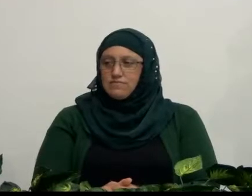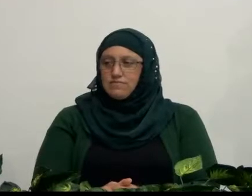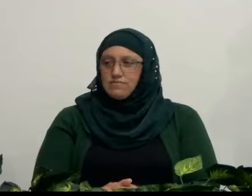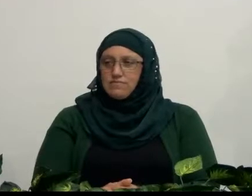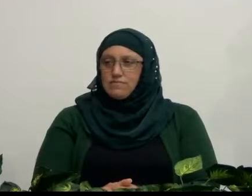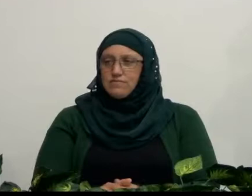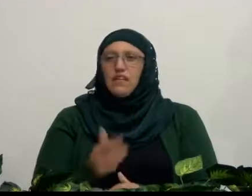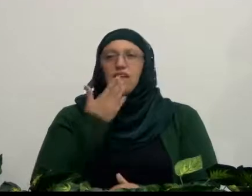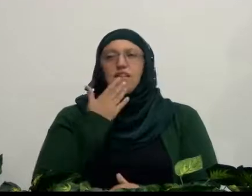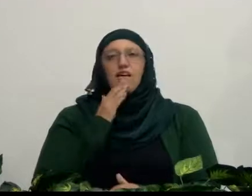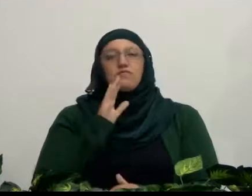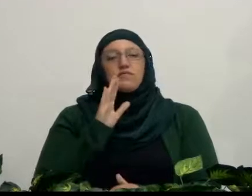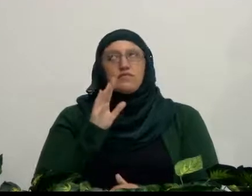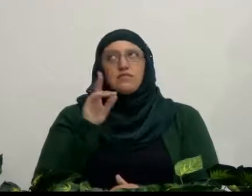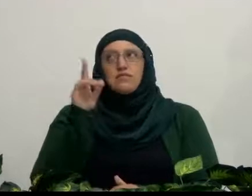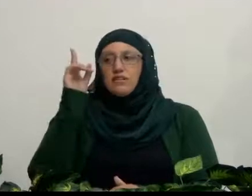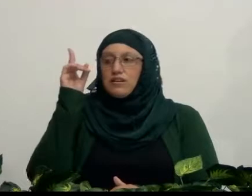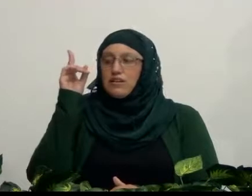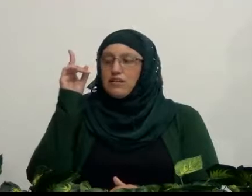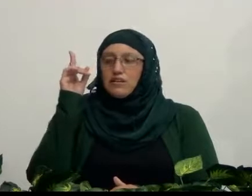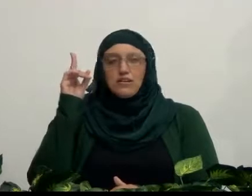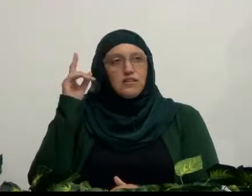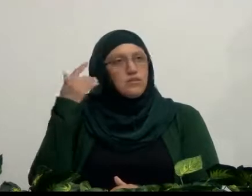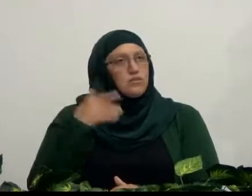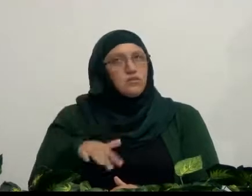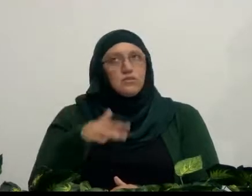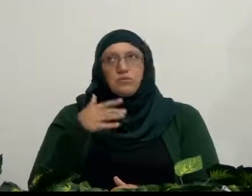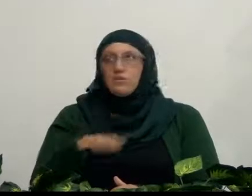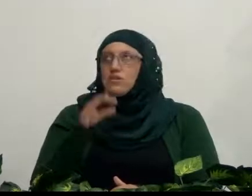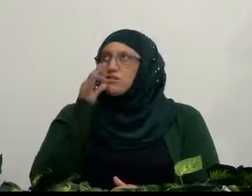الحمد لله رب